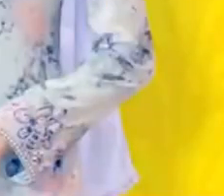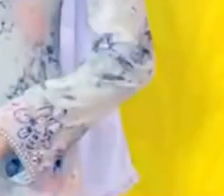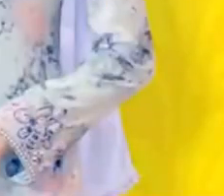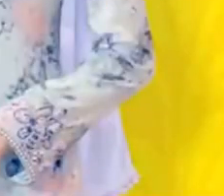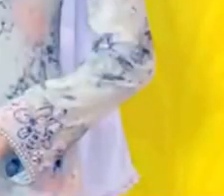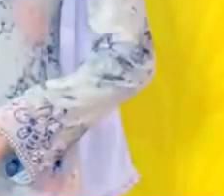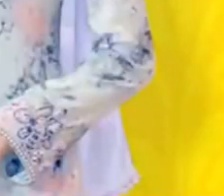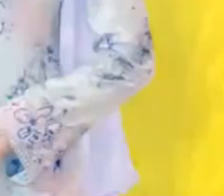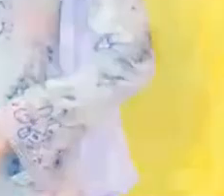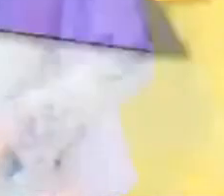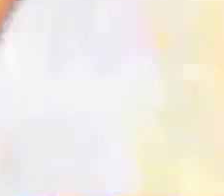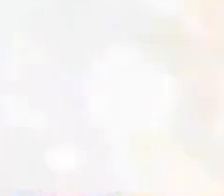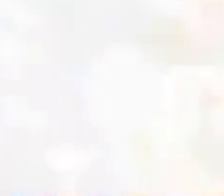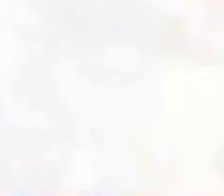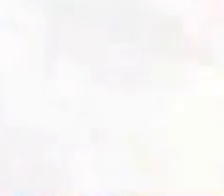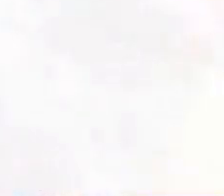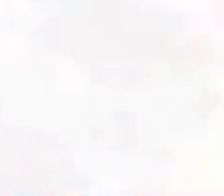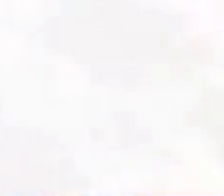free download